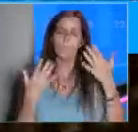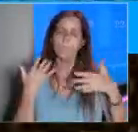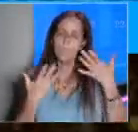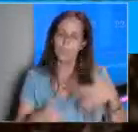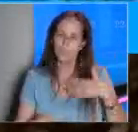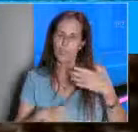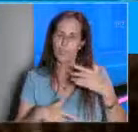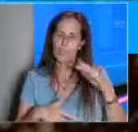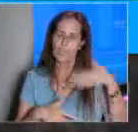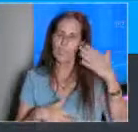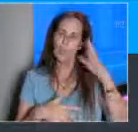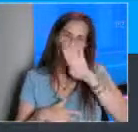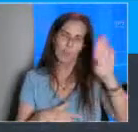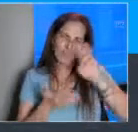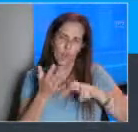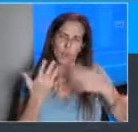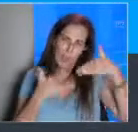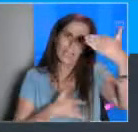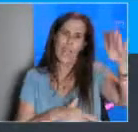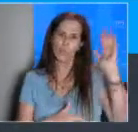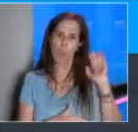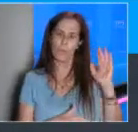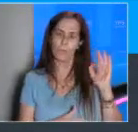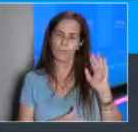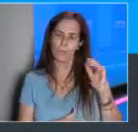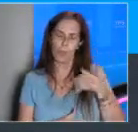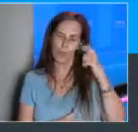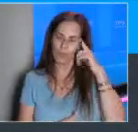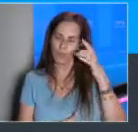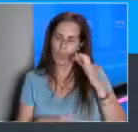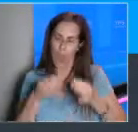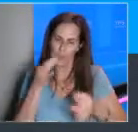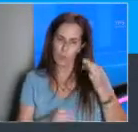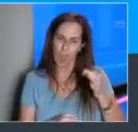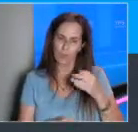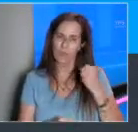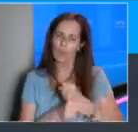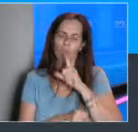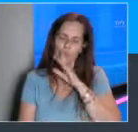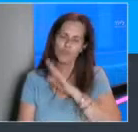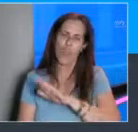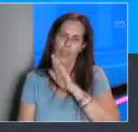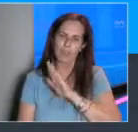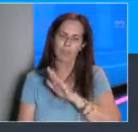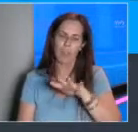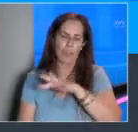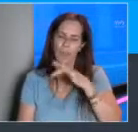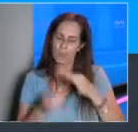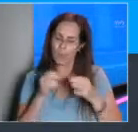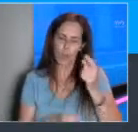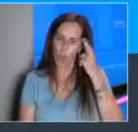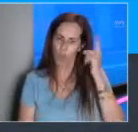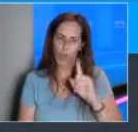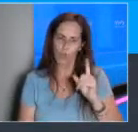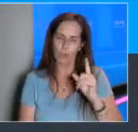פה יום שאחרי נתניהו. זה יקרה. אני מעריך שהמערכת המשפטית, אתה יודע, היא עובדת בשקט. המערכת המשפטית לא